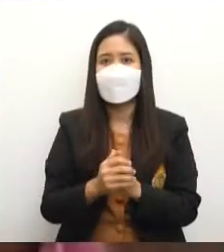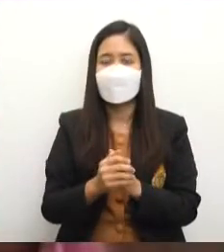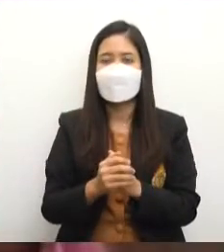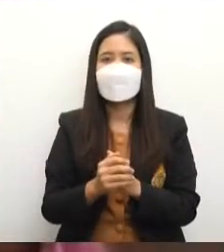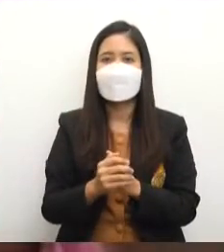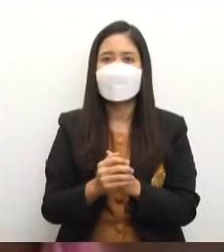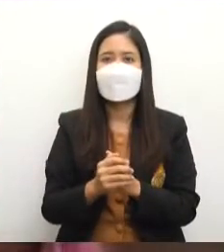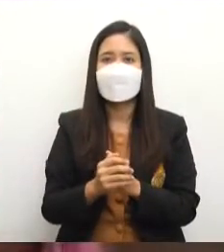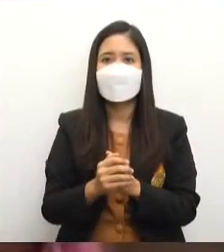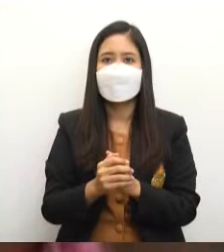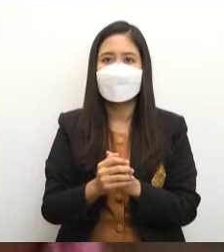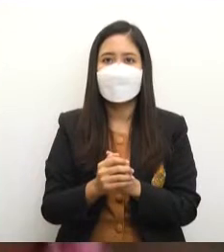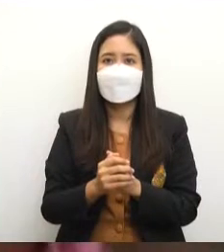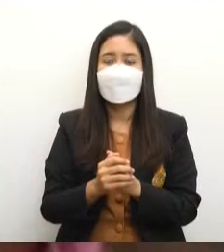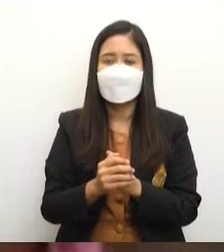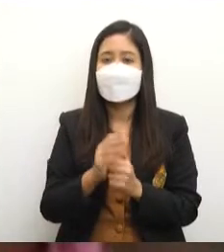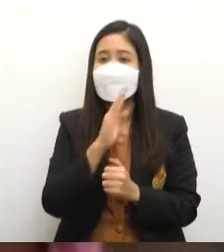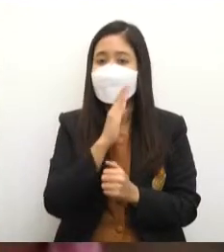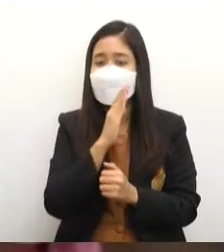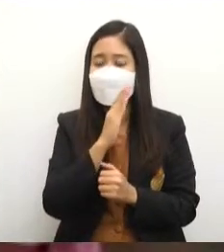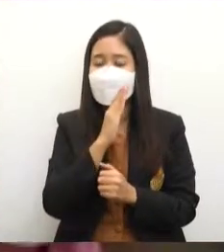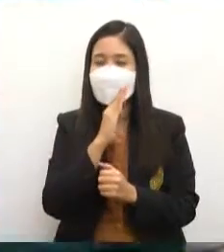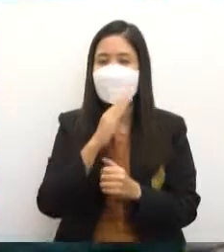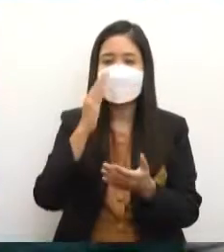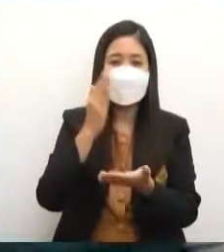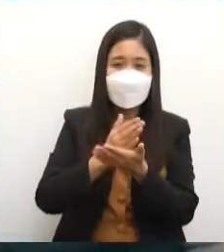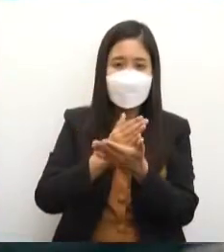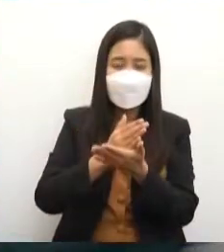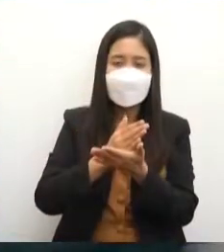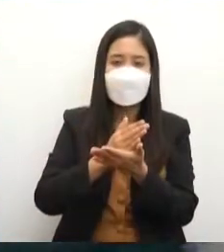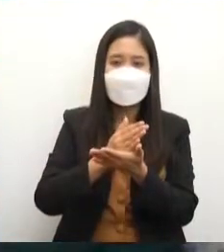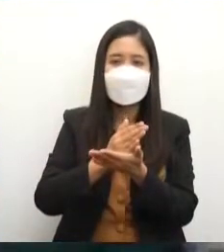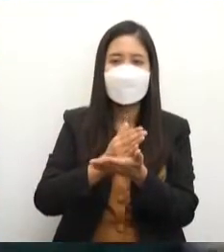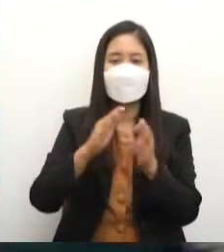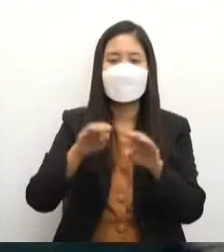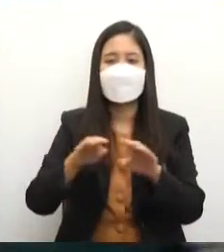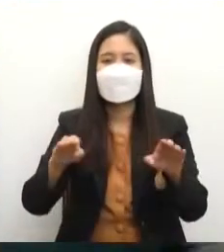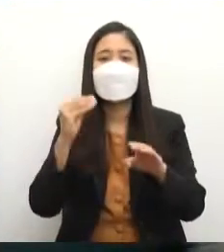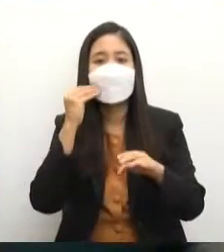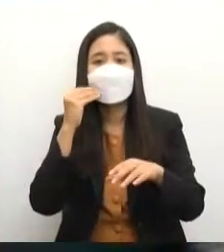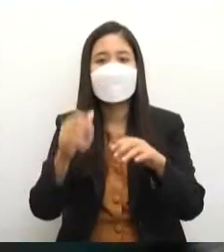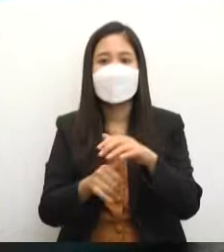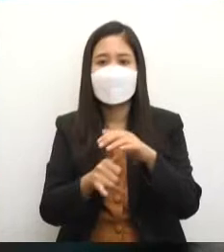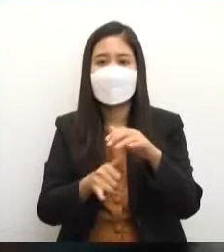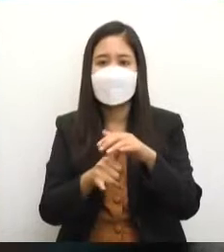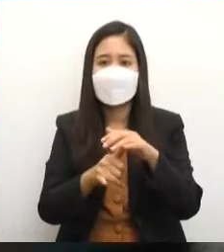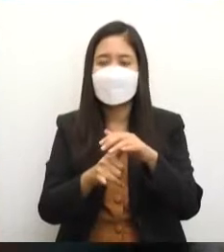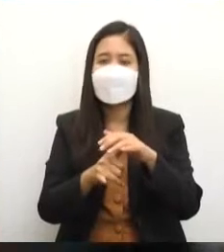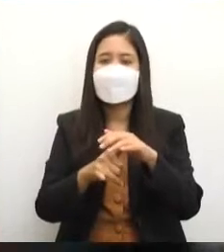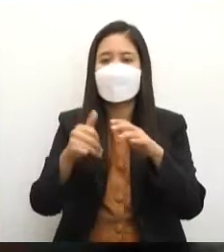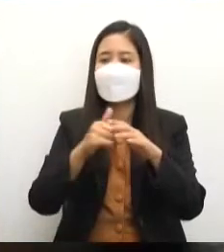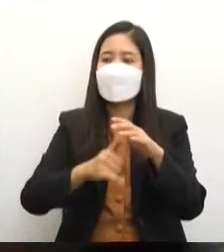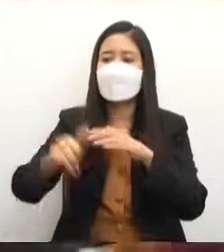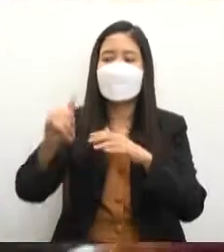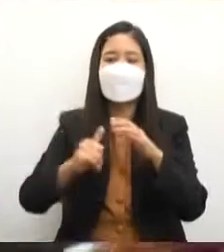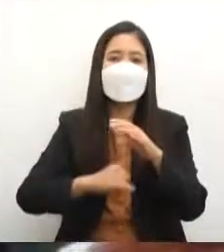นื่องจากว่าถ้าเกิดว่าโรงเรียนหยุดเรียนเป็นเวลานานนักเรียนอยู่ที่บ้านและนักเรียนไม่มีอะไรทำนักเรียนอาจจะไปช่วยผู้ปกครอง